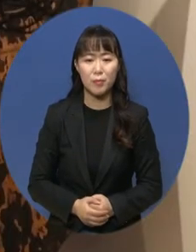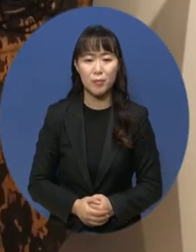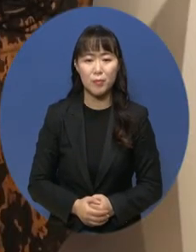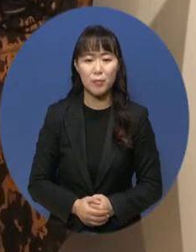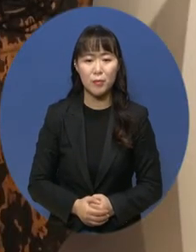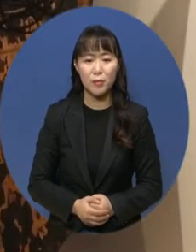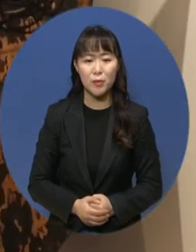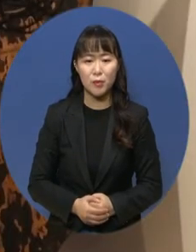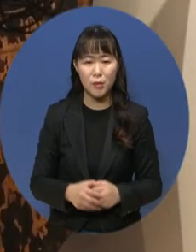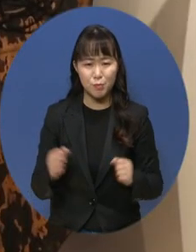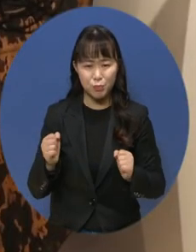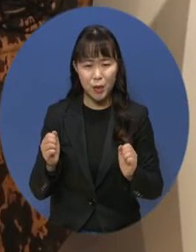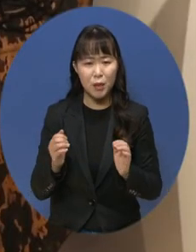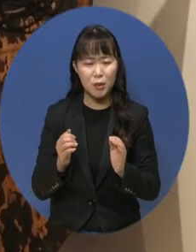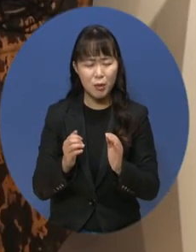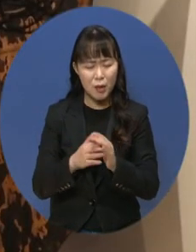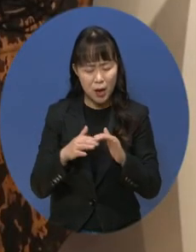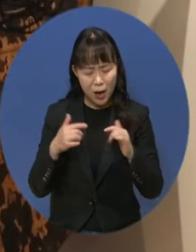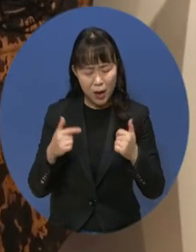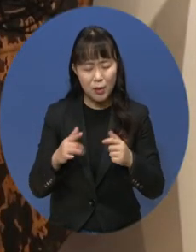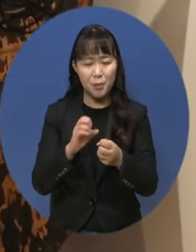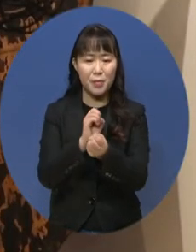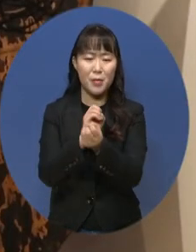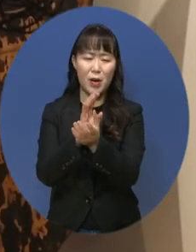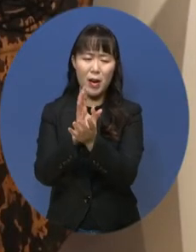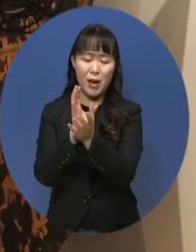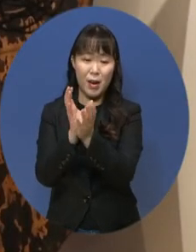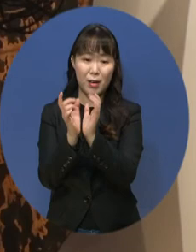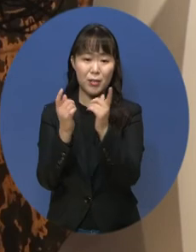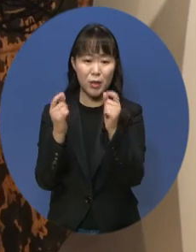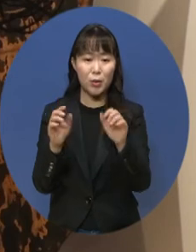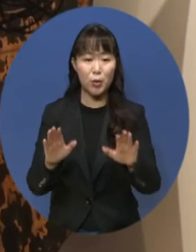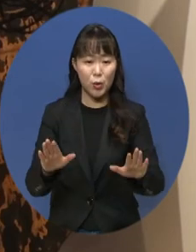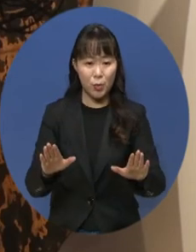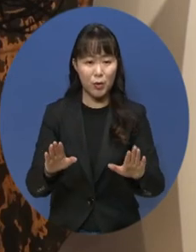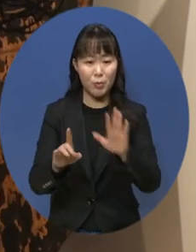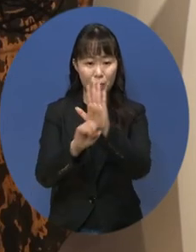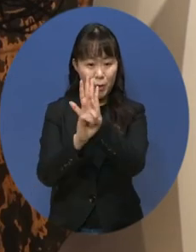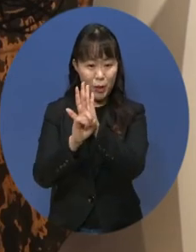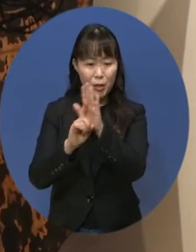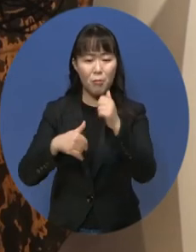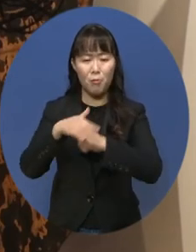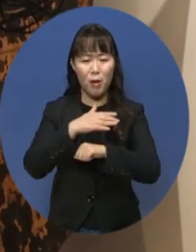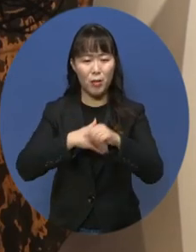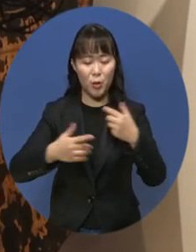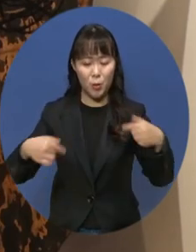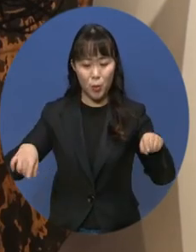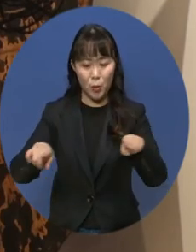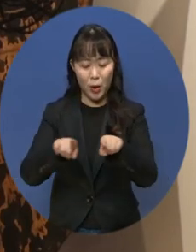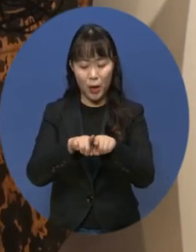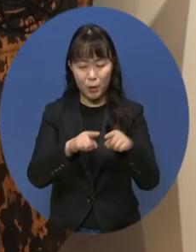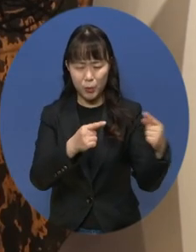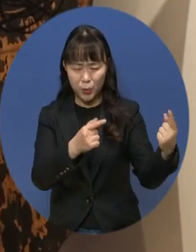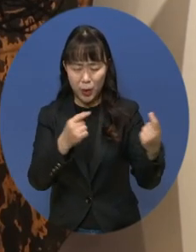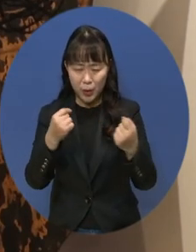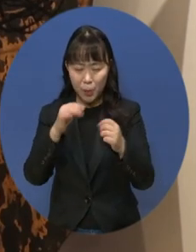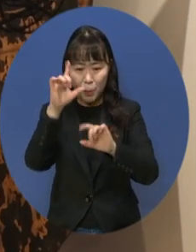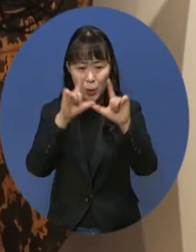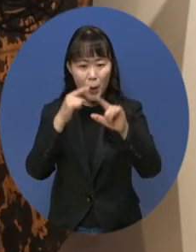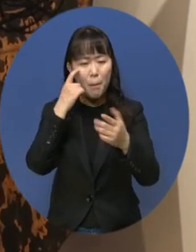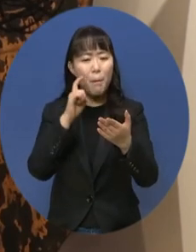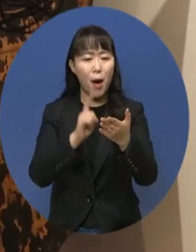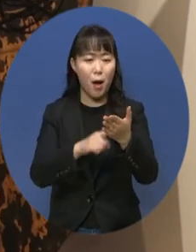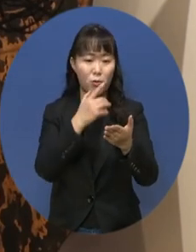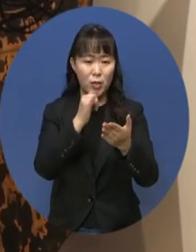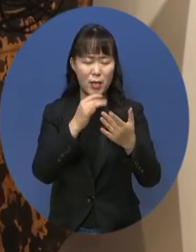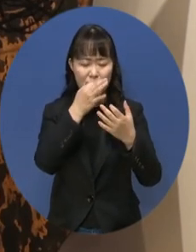추운겨울이 지나고 언제나 꽃은 피어나듯 이번 전시회에는 생태 환경의 공통된 모습을 재발견할 수 있게 해